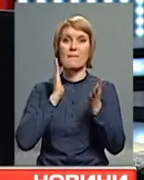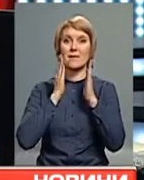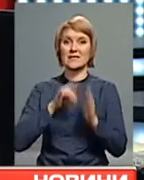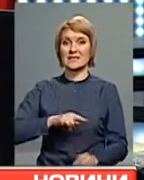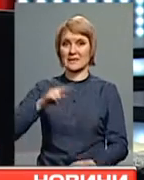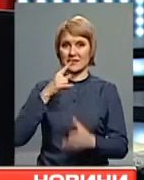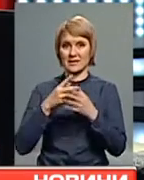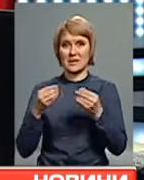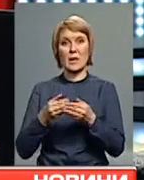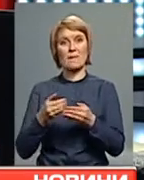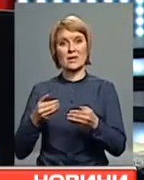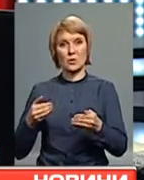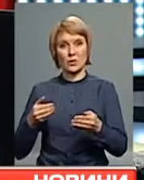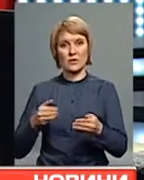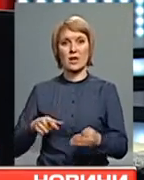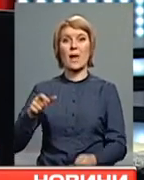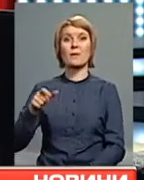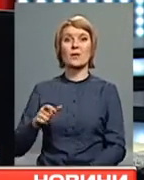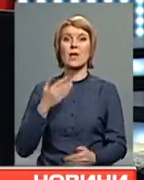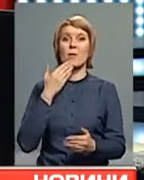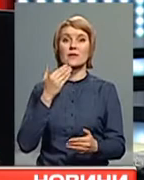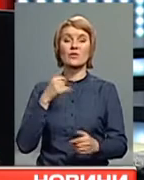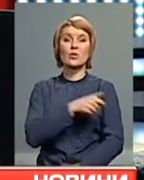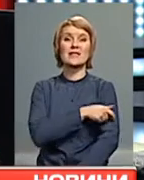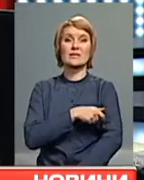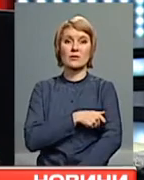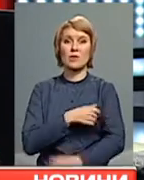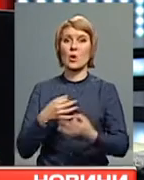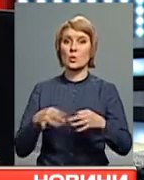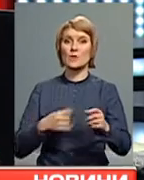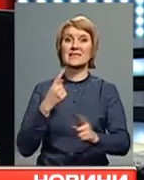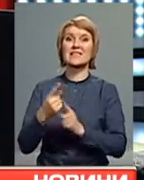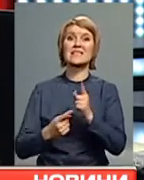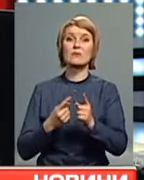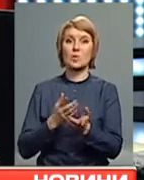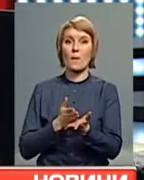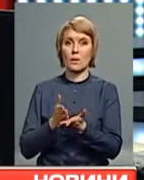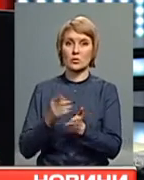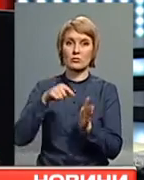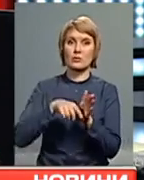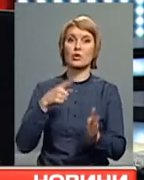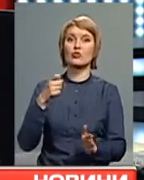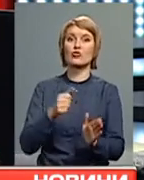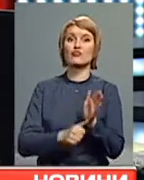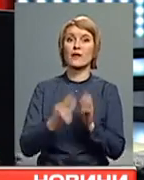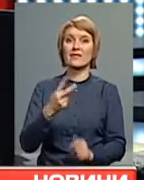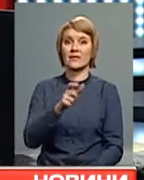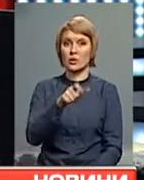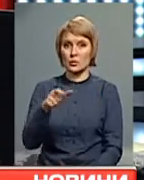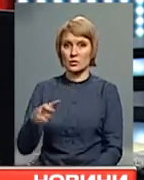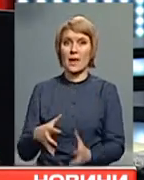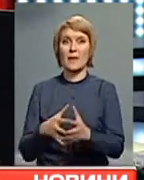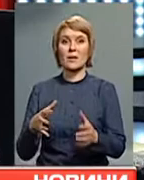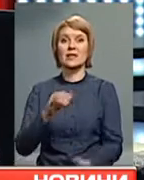радарів напередодні. Перед тим пілот запросив у диспетчерів дозвіл на зміну маршруту. На борту було 162 людини, більшість